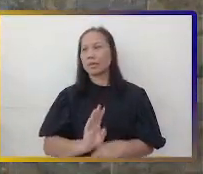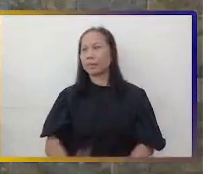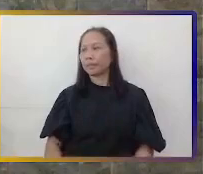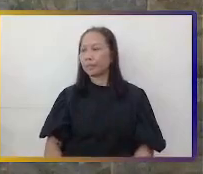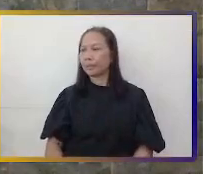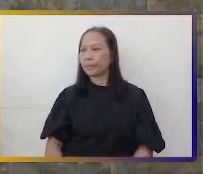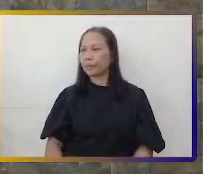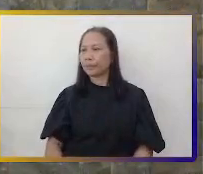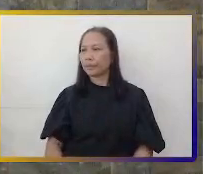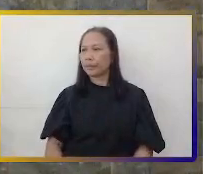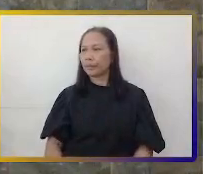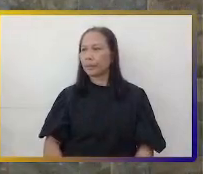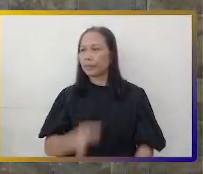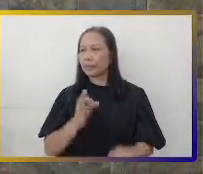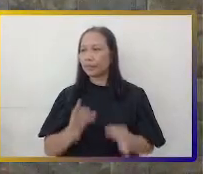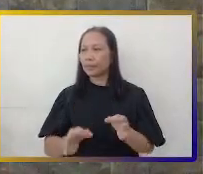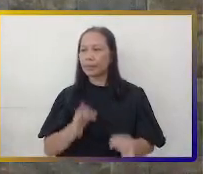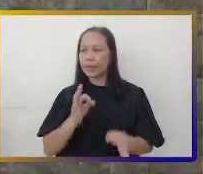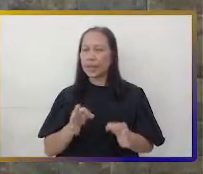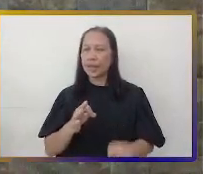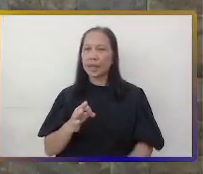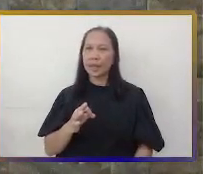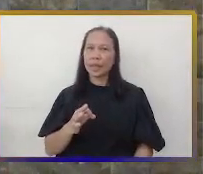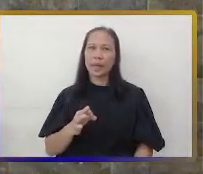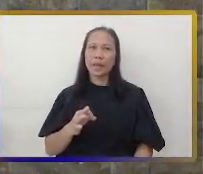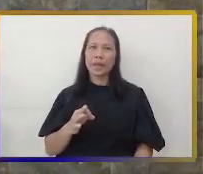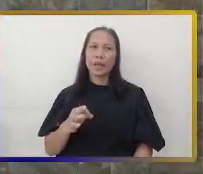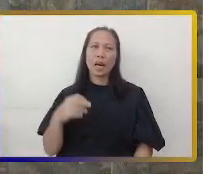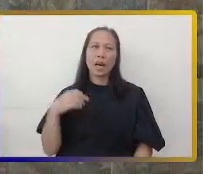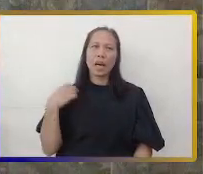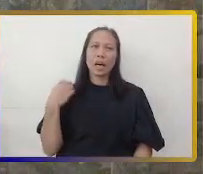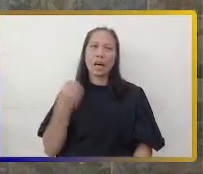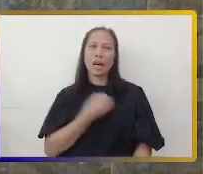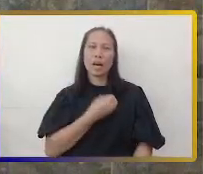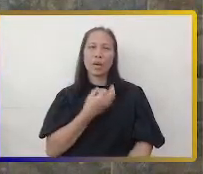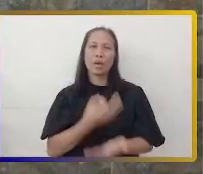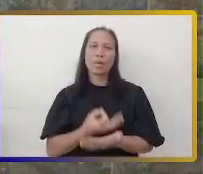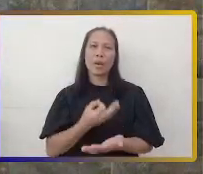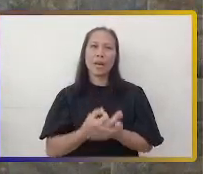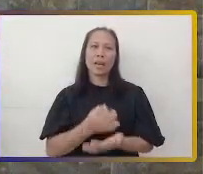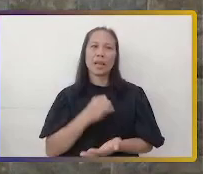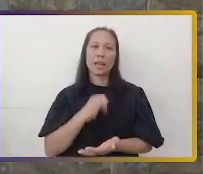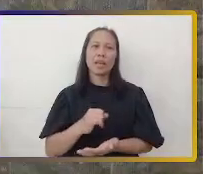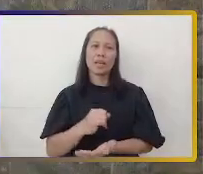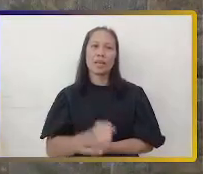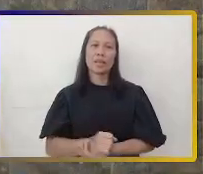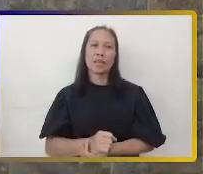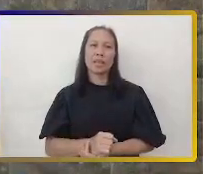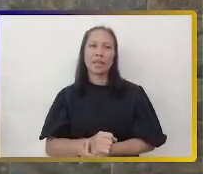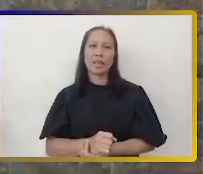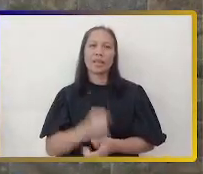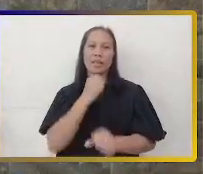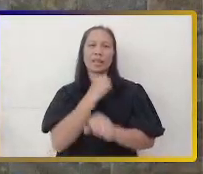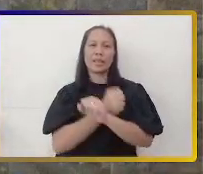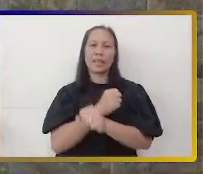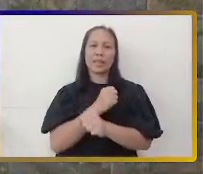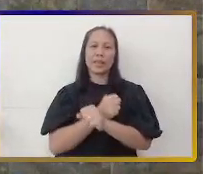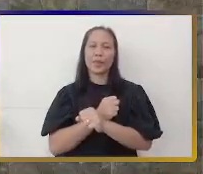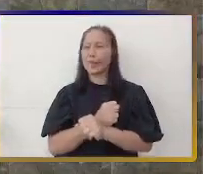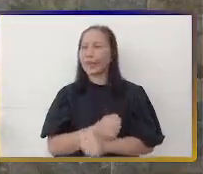secured ba verse 21 for Where your treasure is there will your What